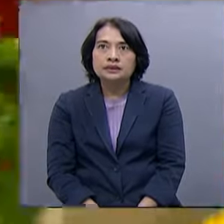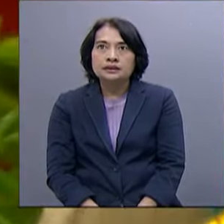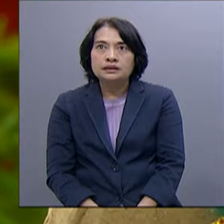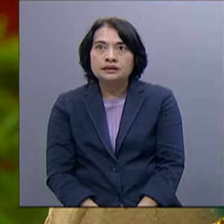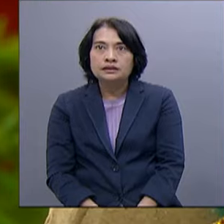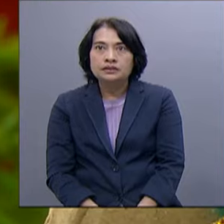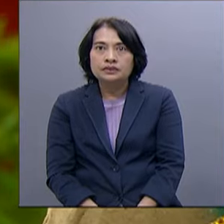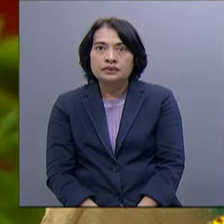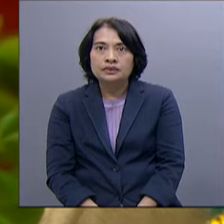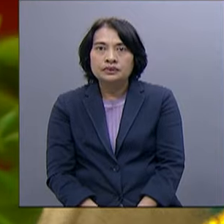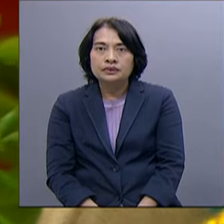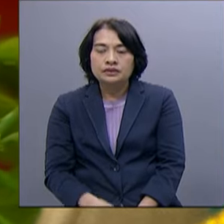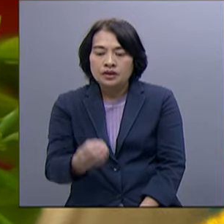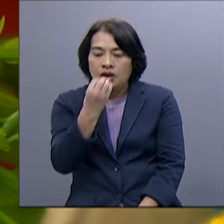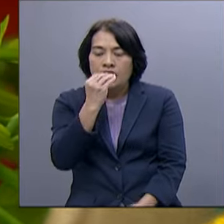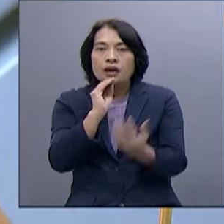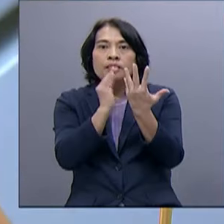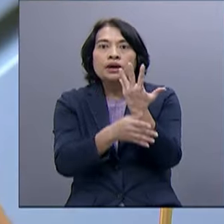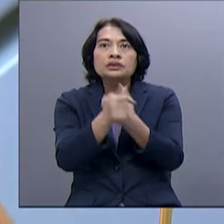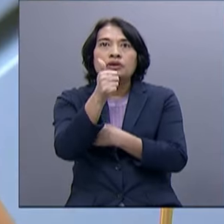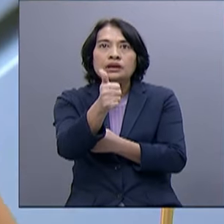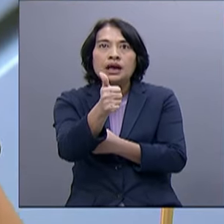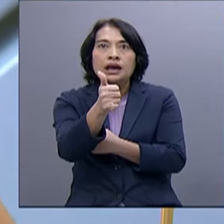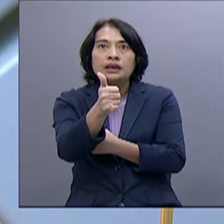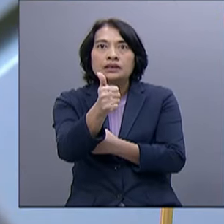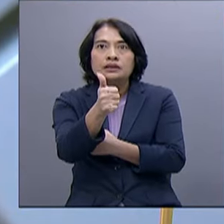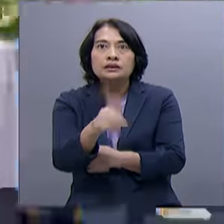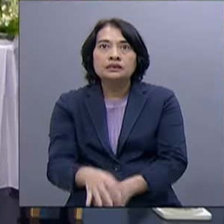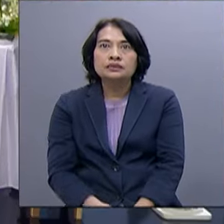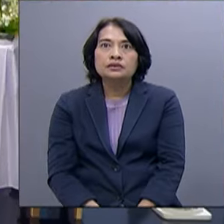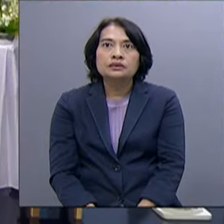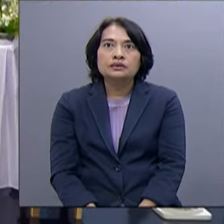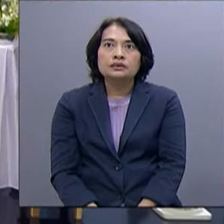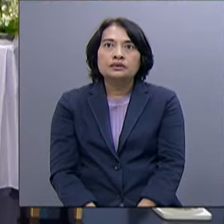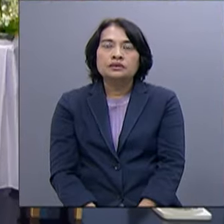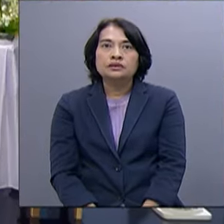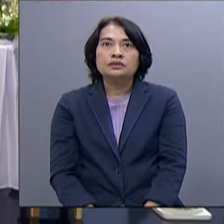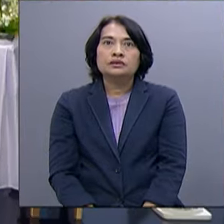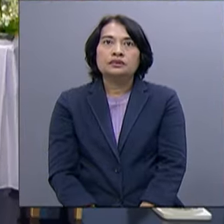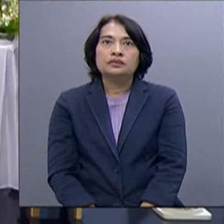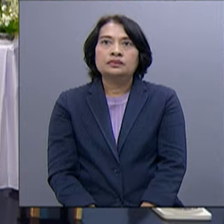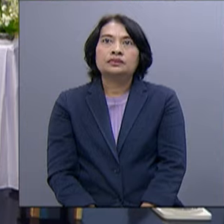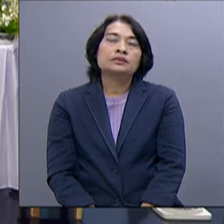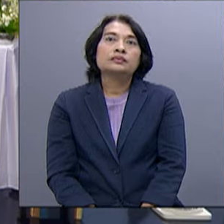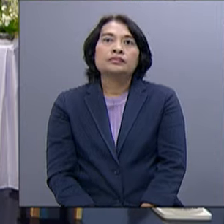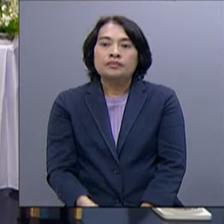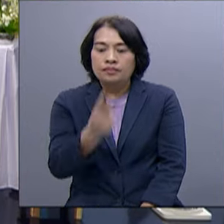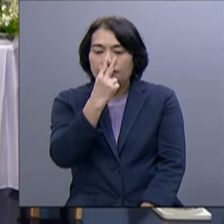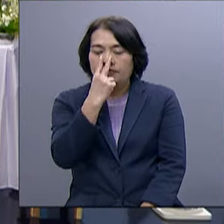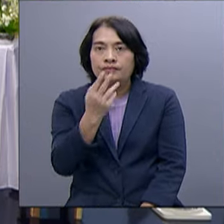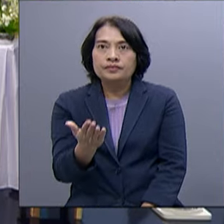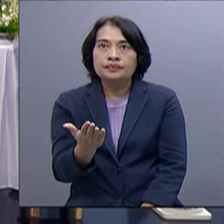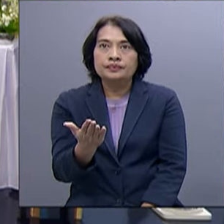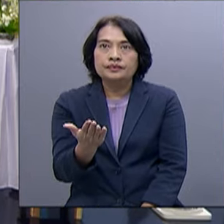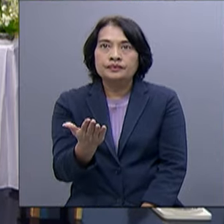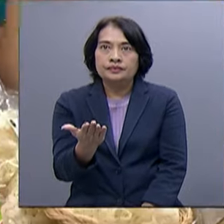า ไม่ก็กินผักสดได้อยู่แล้วผักหวานเขากินสดได้พี่ไม่รู้เหรอ คุณไปท้าทายอะไรคนกินผัก ไม่รู ้นี่มาฝั่งนี้ดีกว่าคือฝั่งนี้เนี่ยหลายๆท่านอาจจะบอ